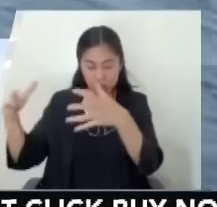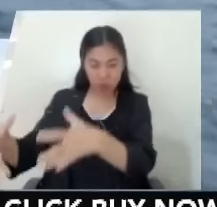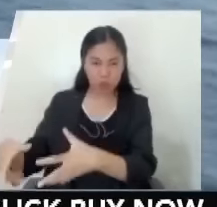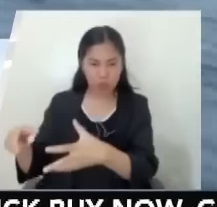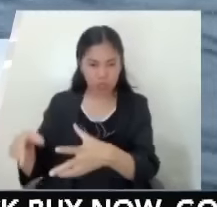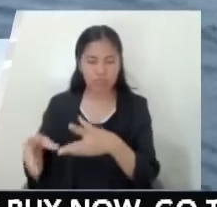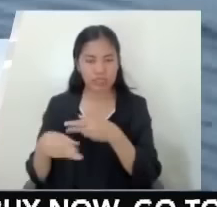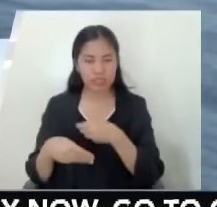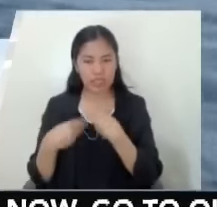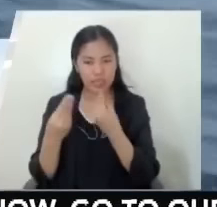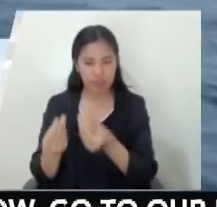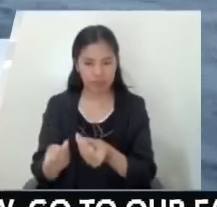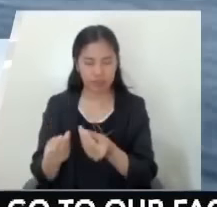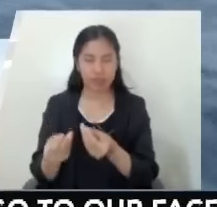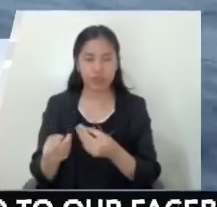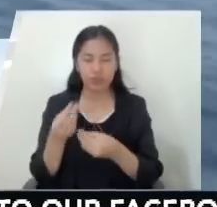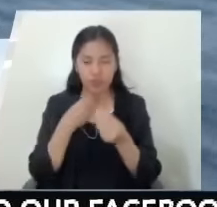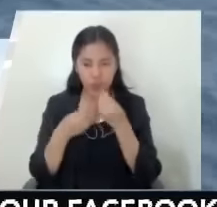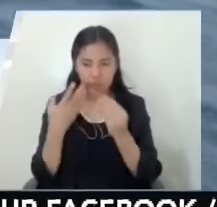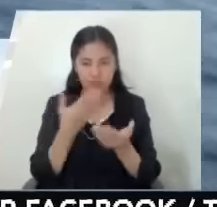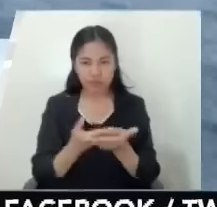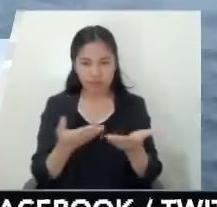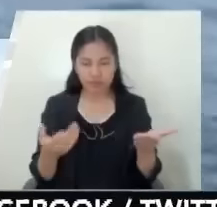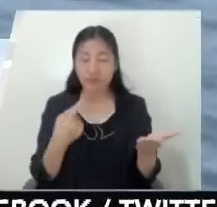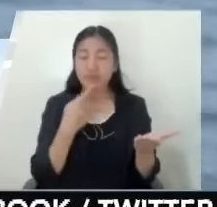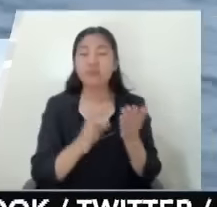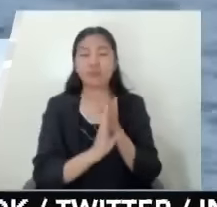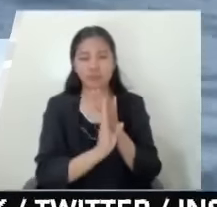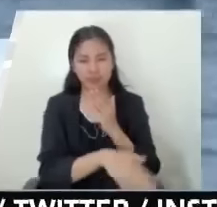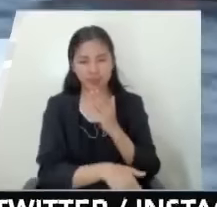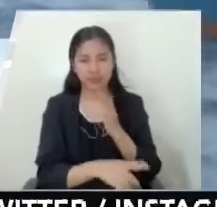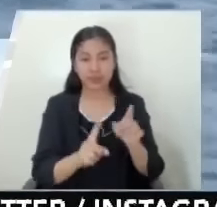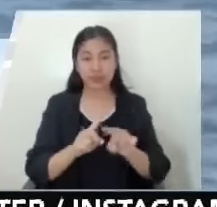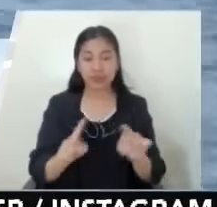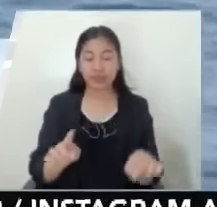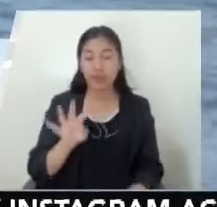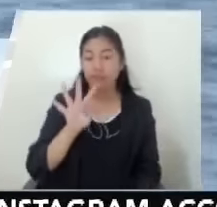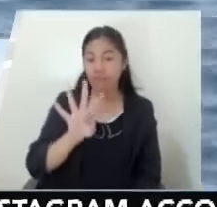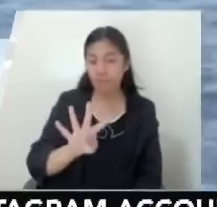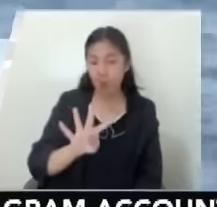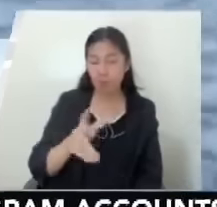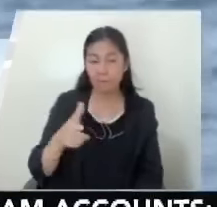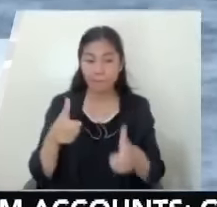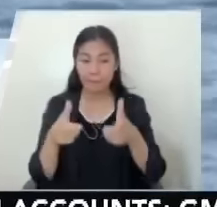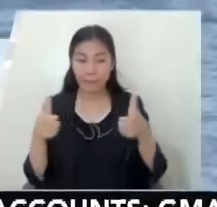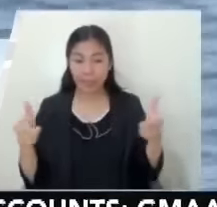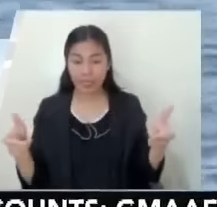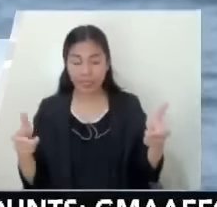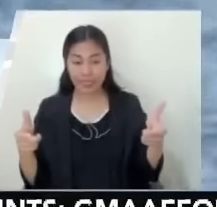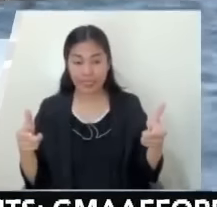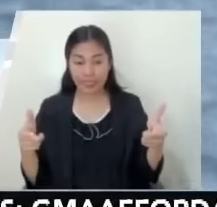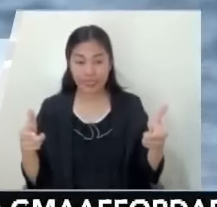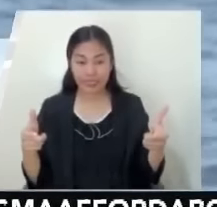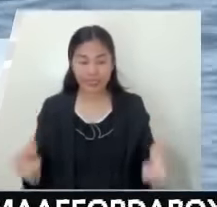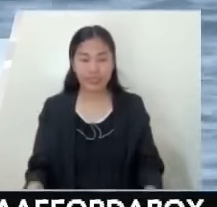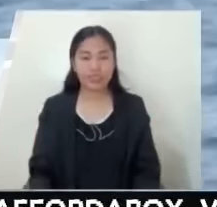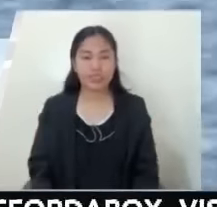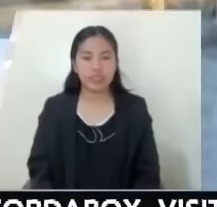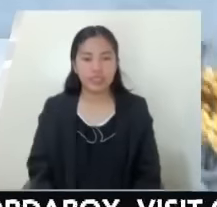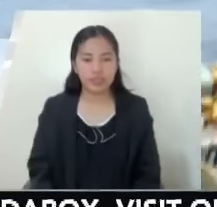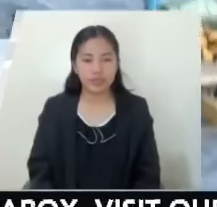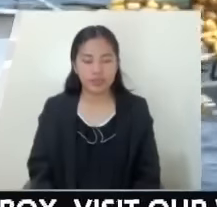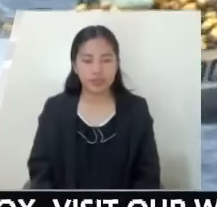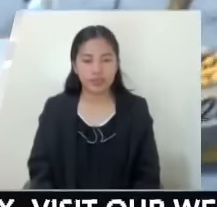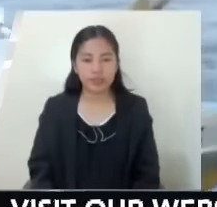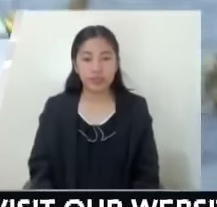atin ng grupong atin to, babalik na. Pero yung apat na pangulong, kung makikita mo sa dating camera, itong isa at